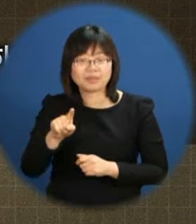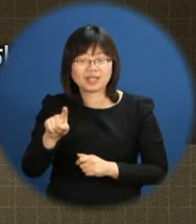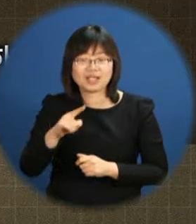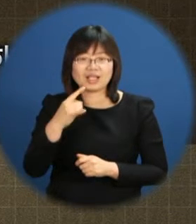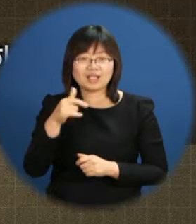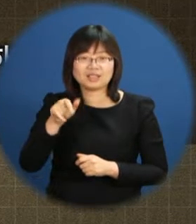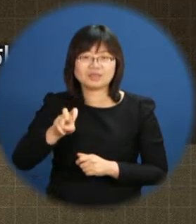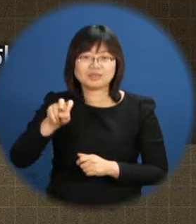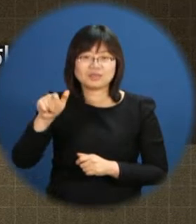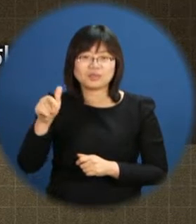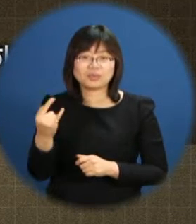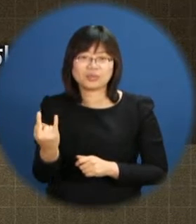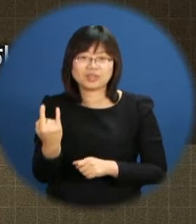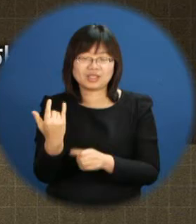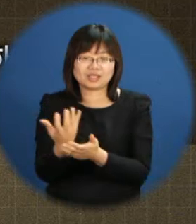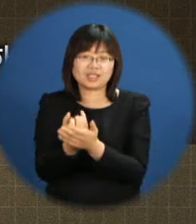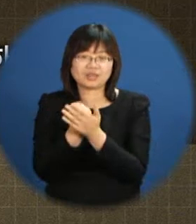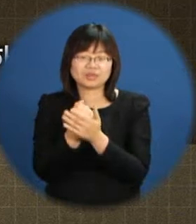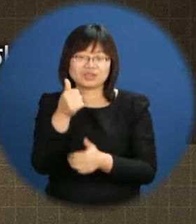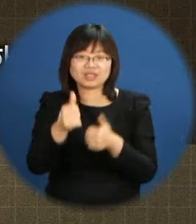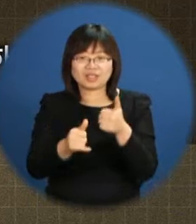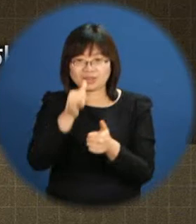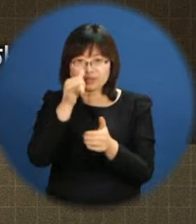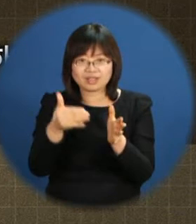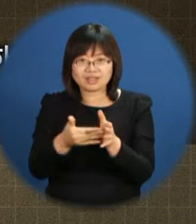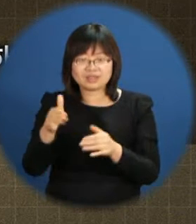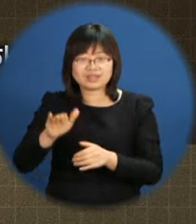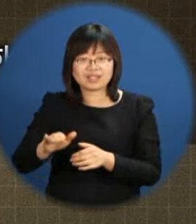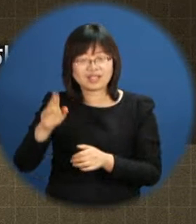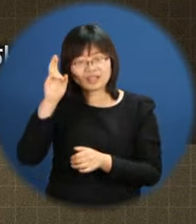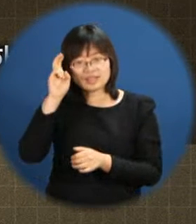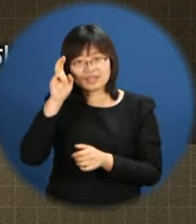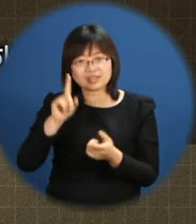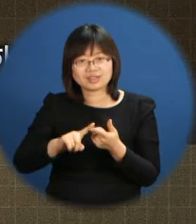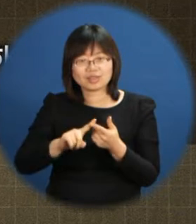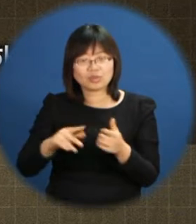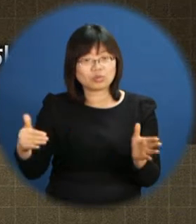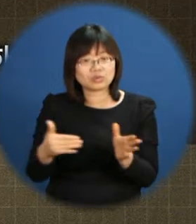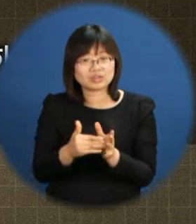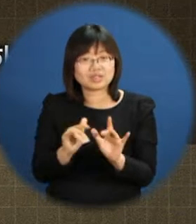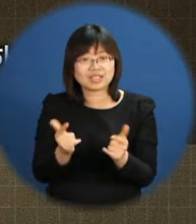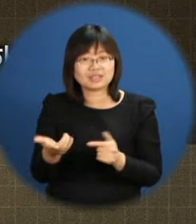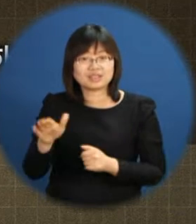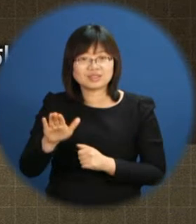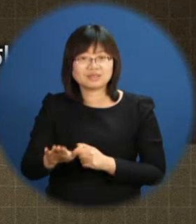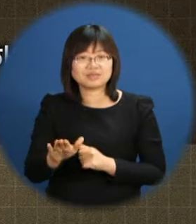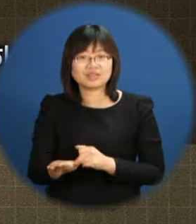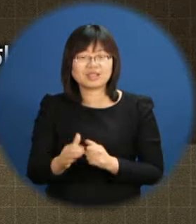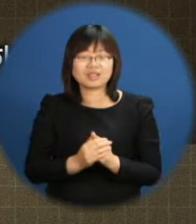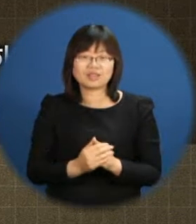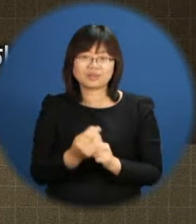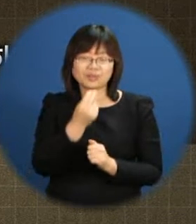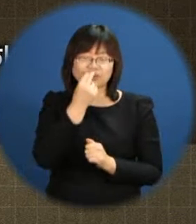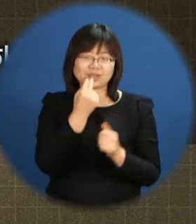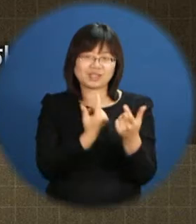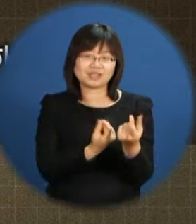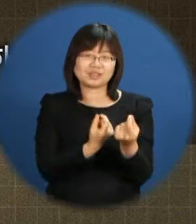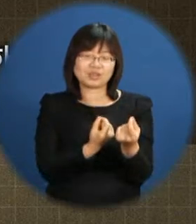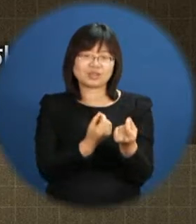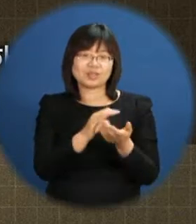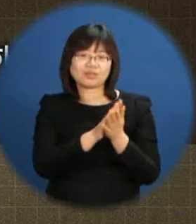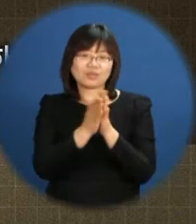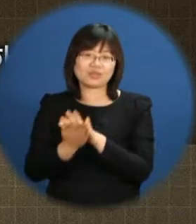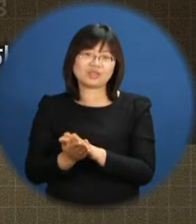금속 회를 가지고 실험을 했는데 이 사람 예상대로 그대로 된건 아닌데 왜냐하면 이 공기가 이렇게 딱